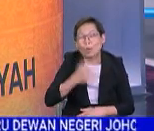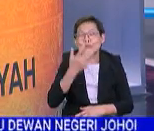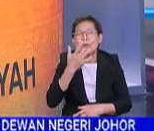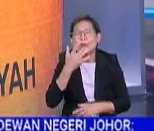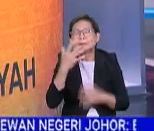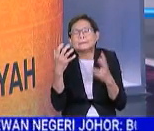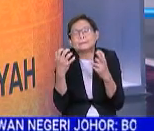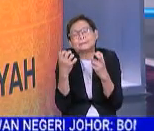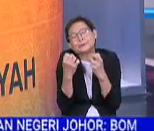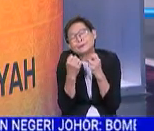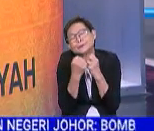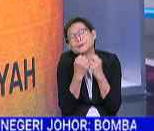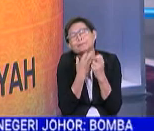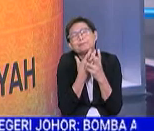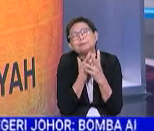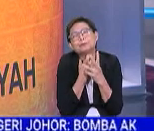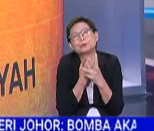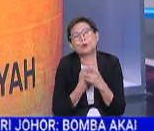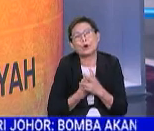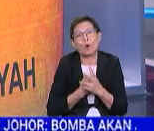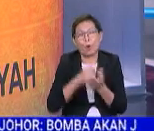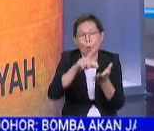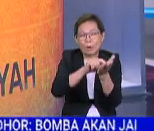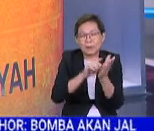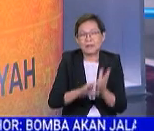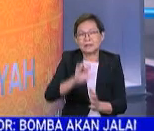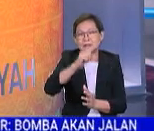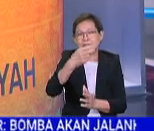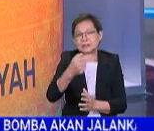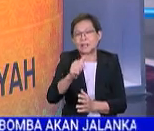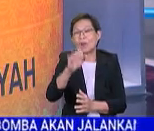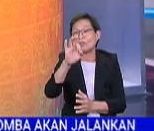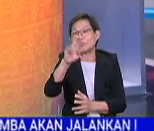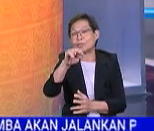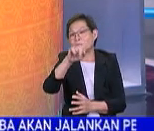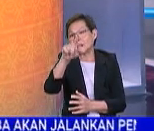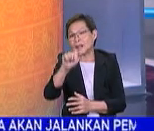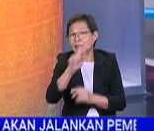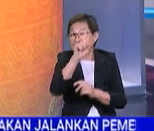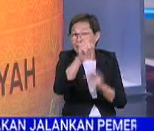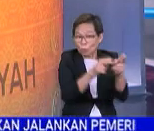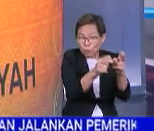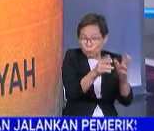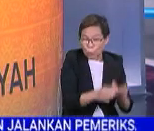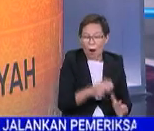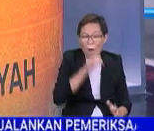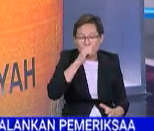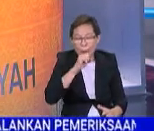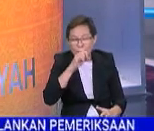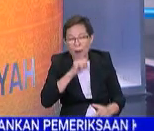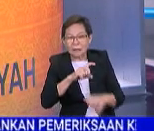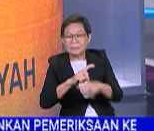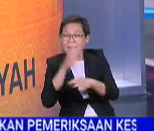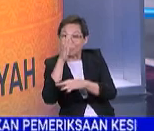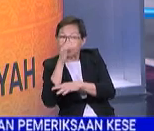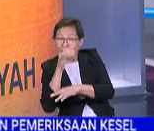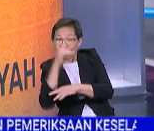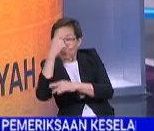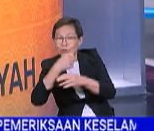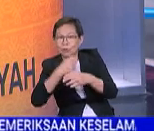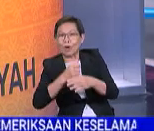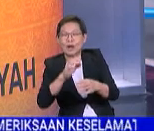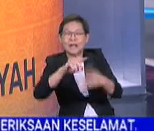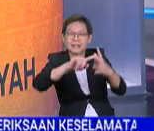menyejukkan tekak. Wartawan Nur Syafina Sari menyelami semangat seorang usahawan ais krim di Jasin, Melaka untuk